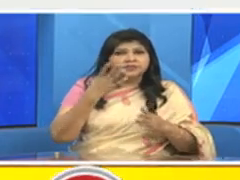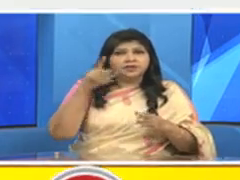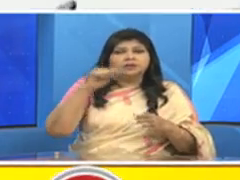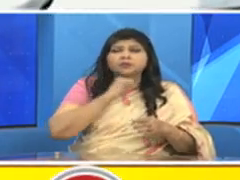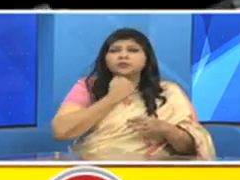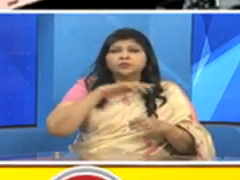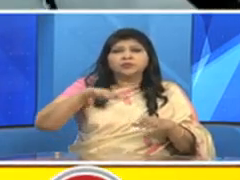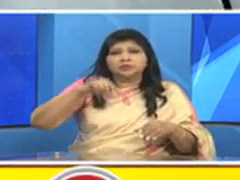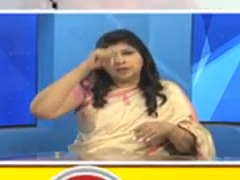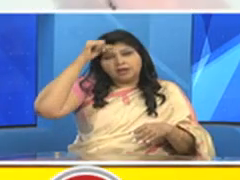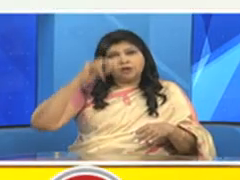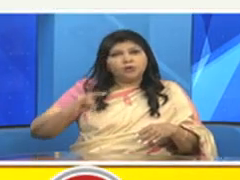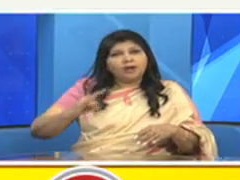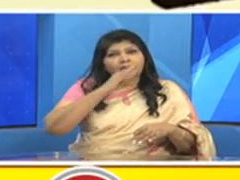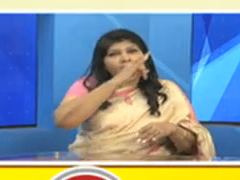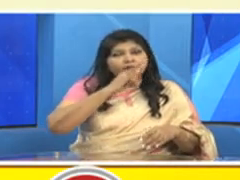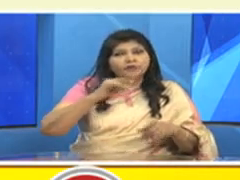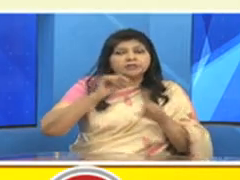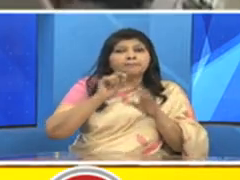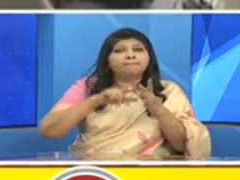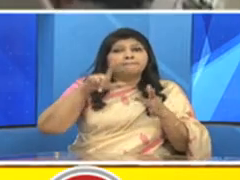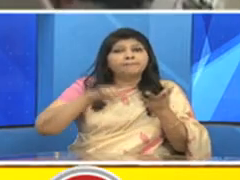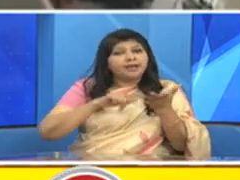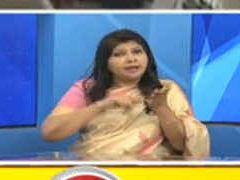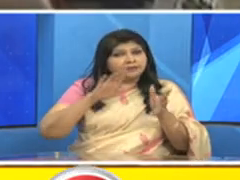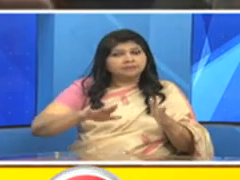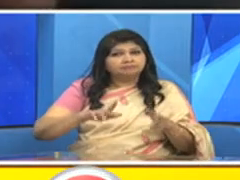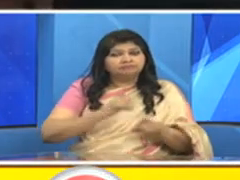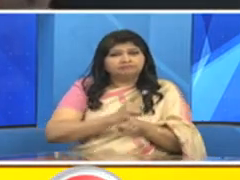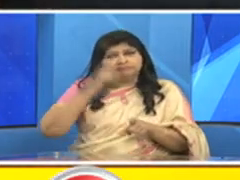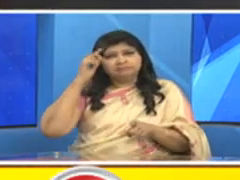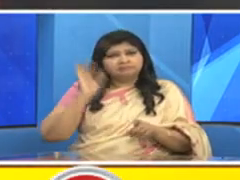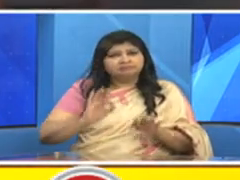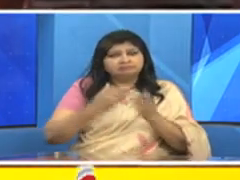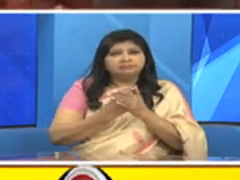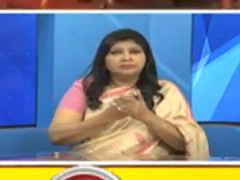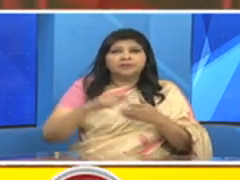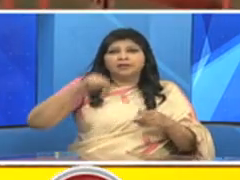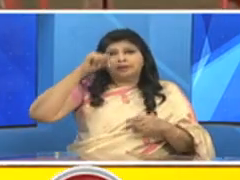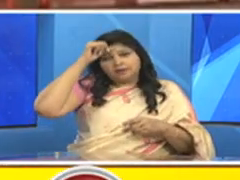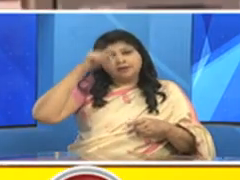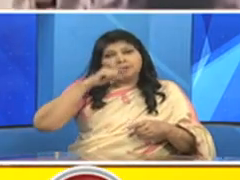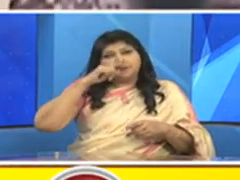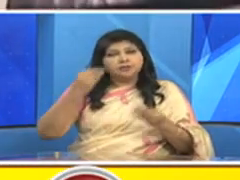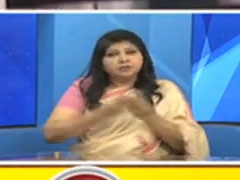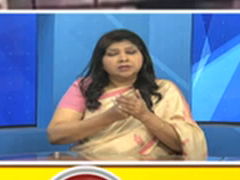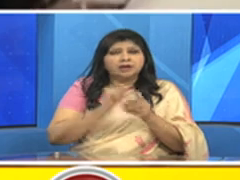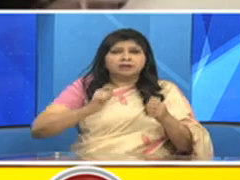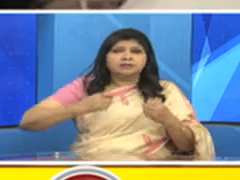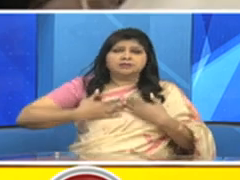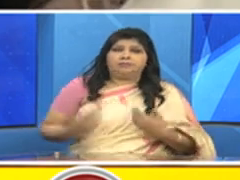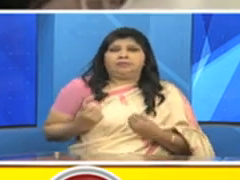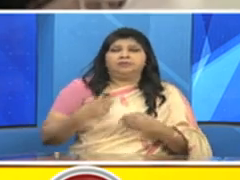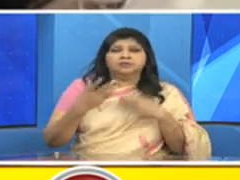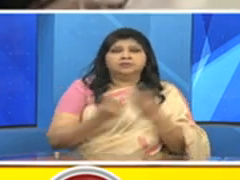युवा भारतीय वायुसेना के पायलट हैं। ये होनहार युवा भारत के कौशल, प्रतिभा,